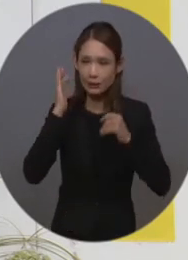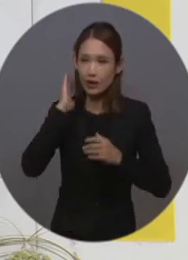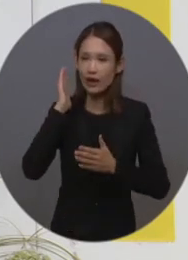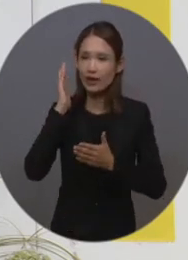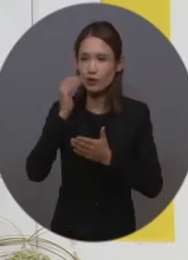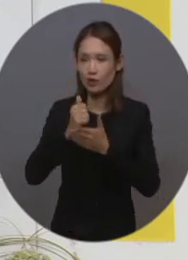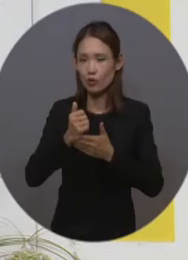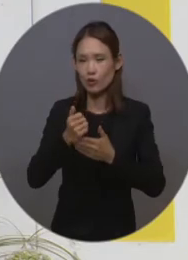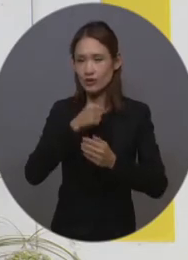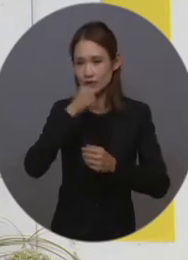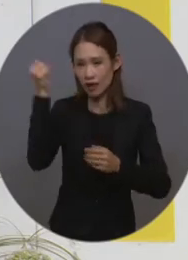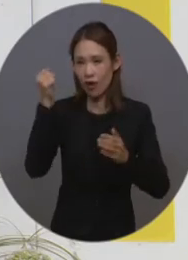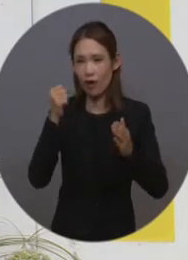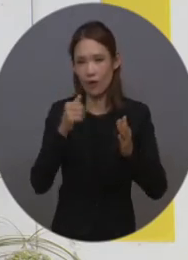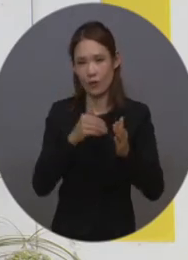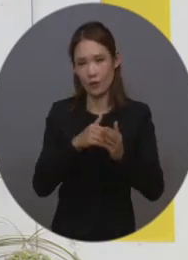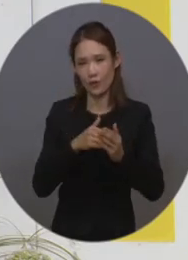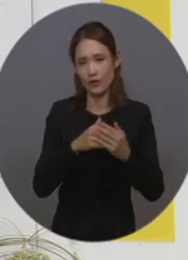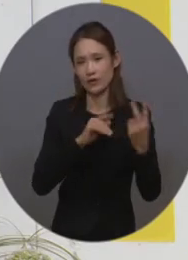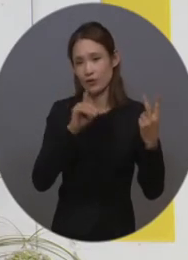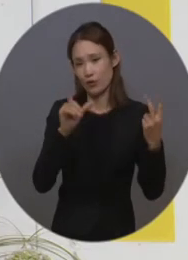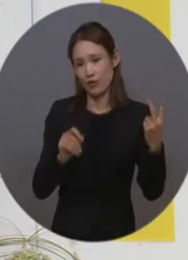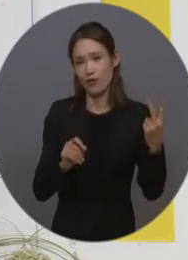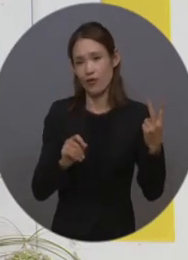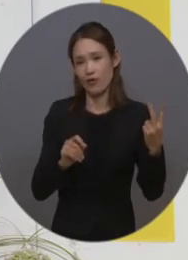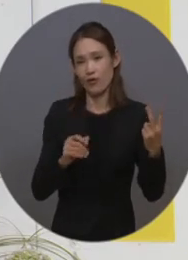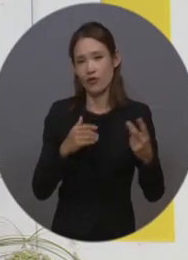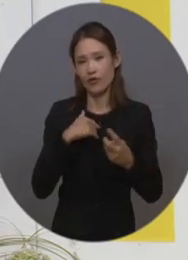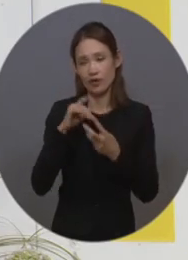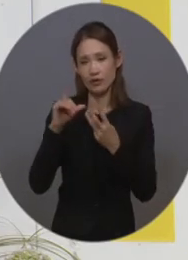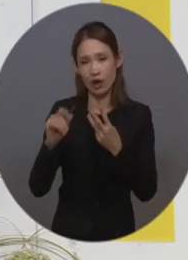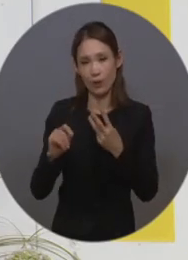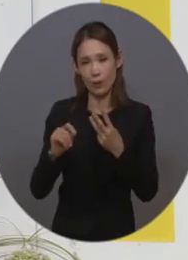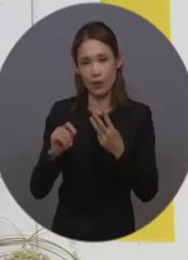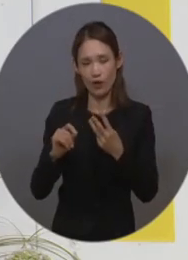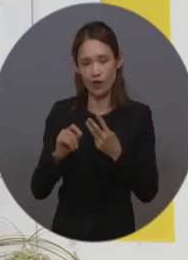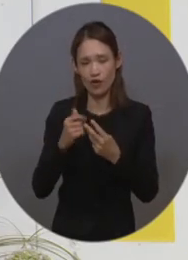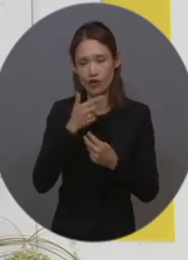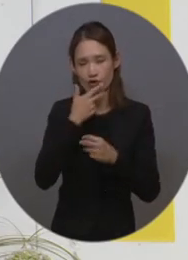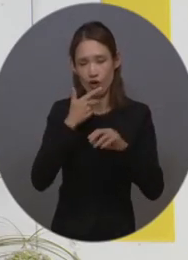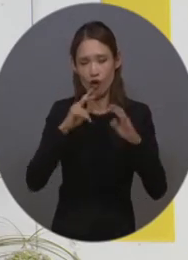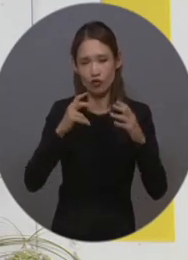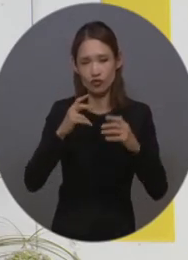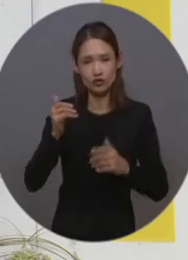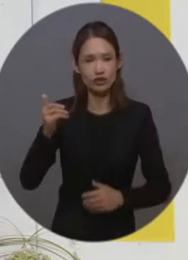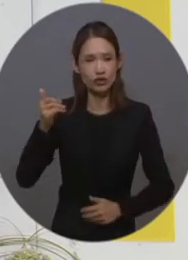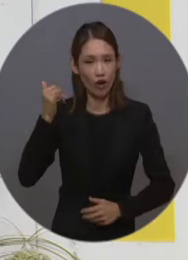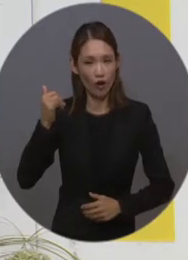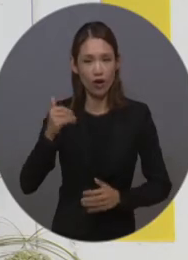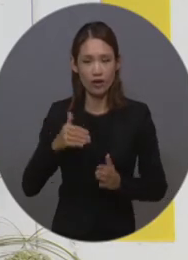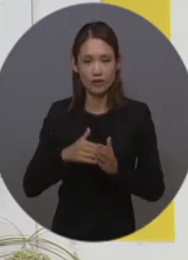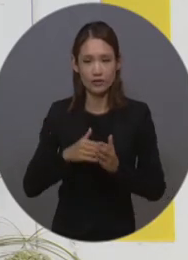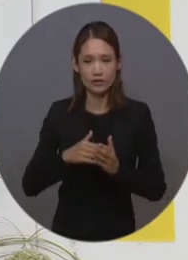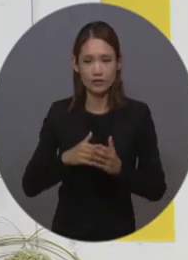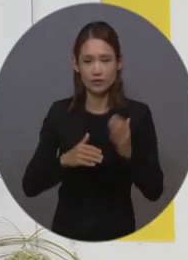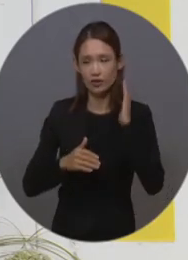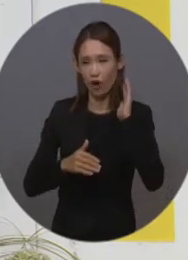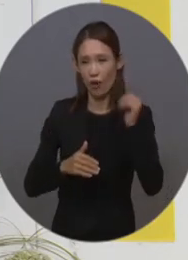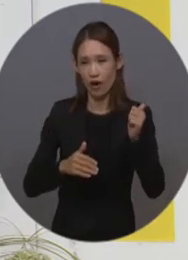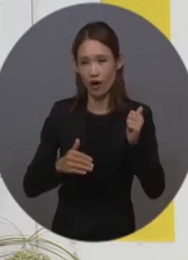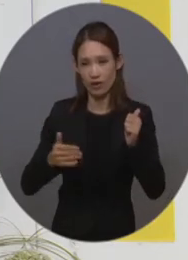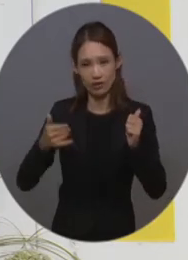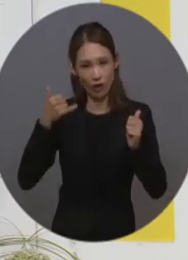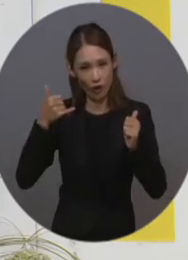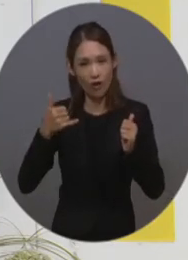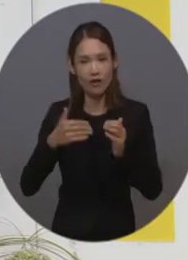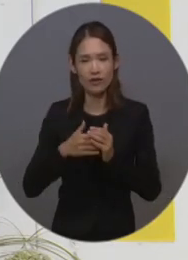네. 기억나시죠? 2월 달에. 네, 네. 그 3월 달에 저한테 영국으로 연락이 왔습니다. 아. 청와대에서. 이번에